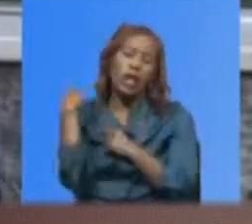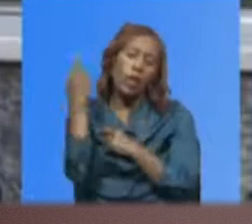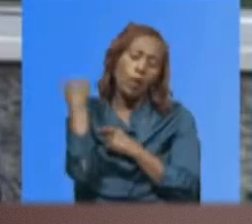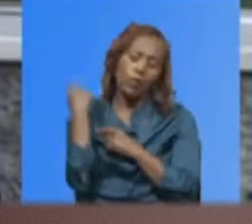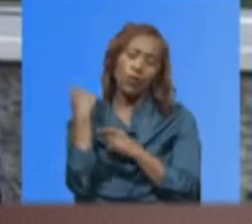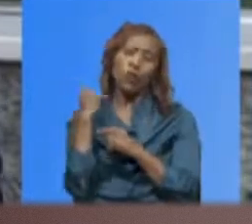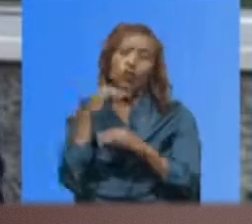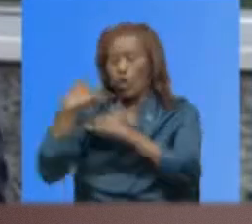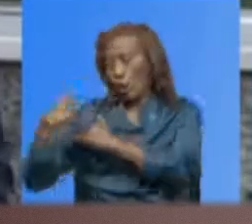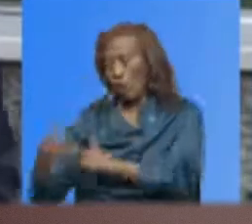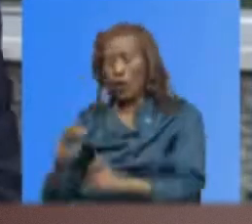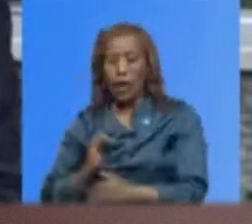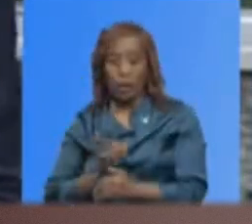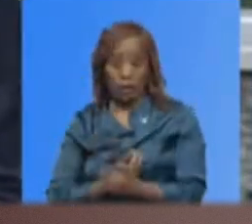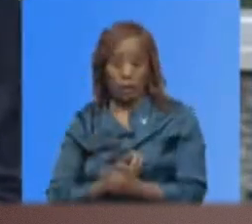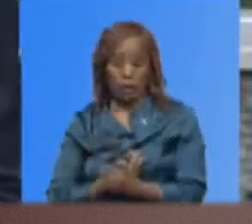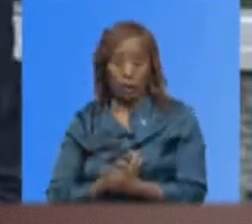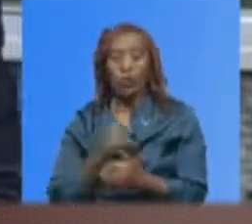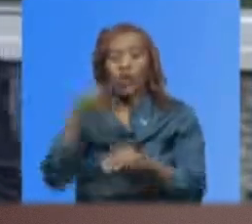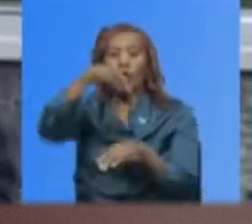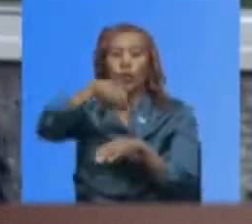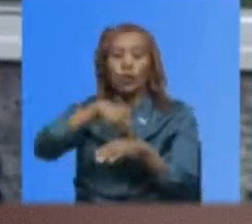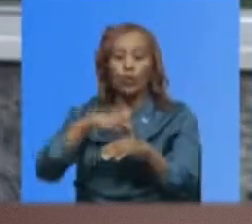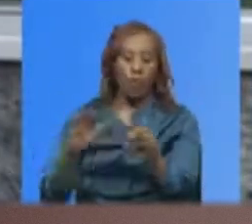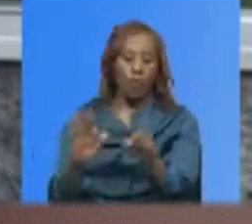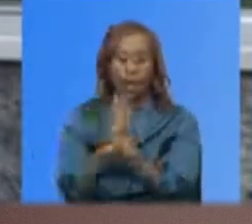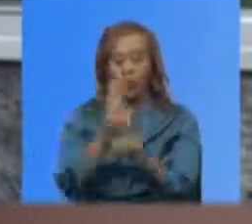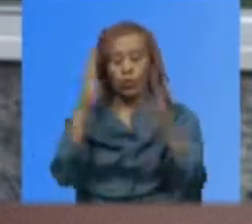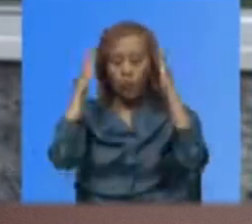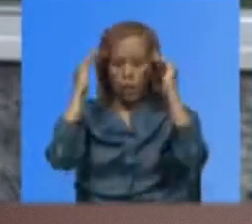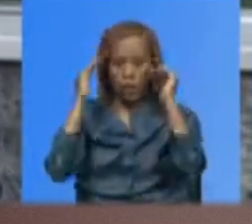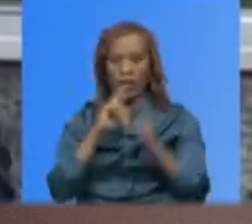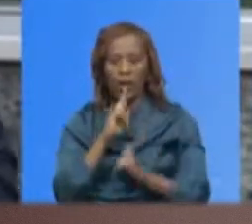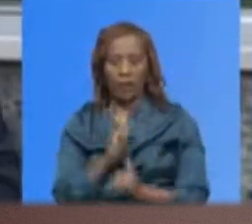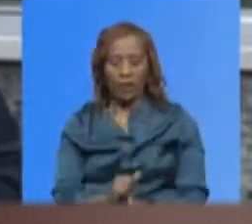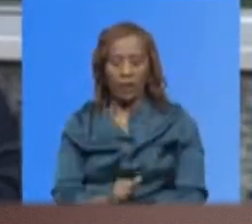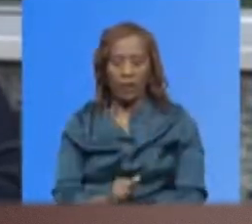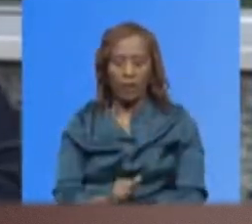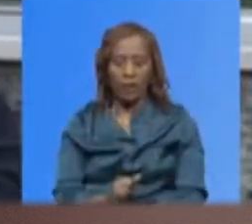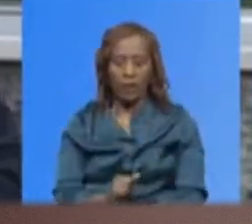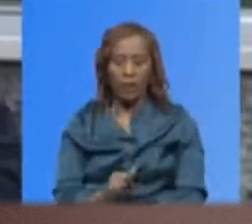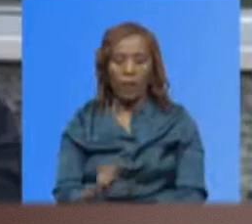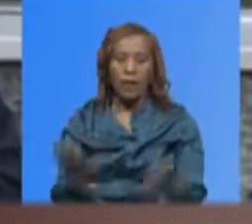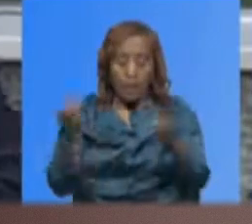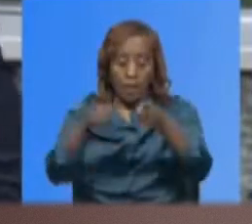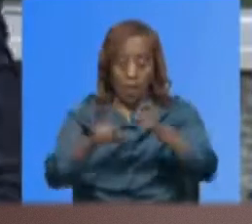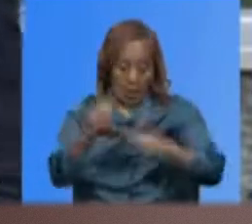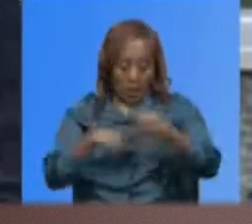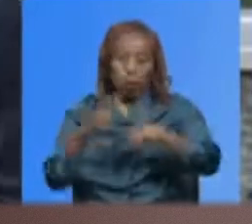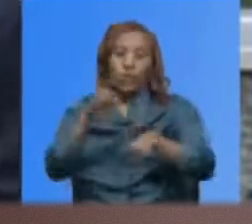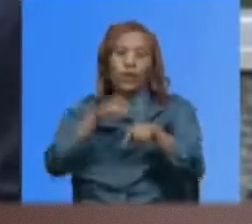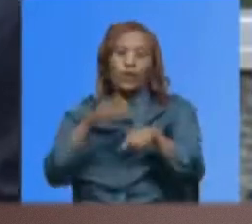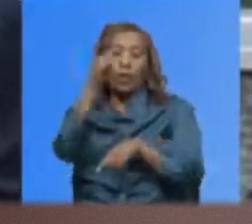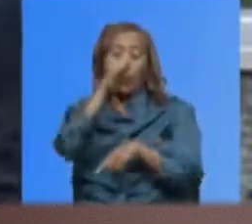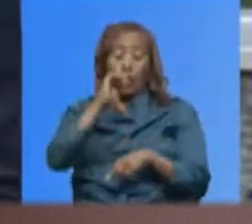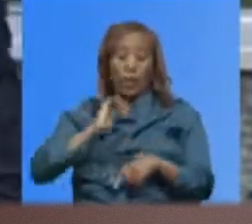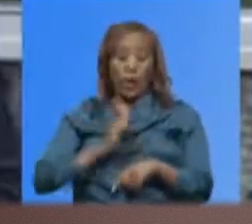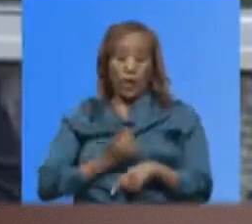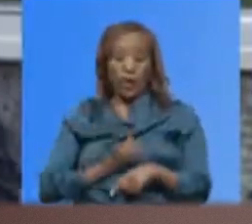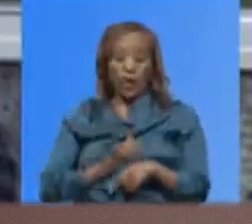ሁሉ ከጎናችን እንደምትቆሙ ባለሙሉ ተስፋ ነኝ። መጪው ጊዜ